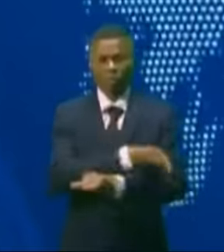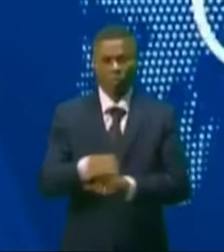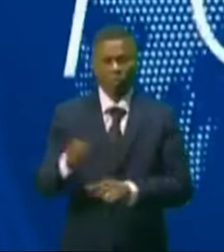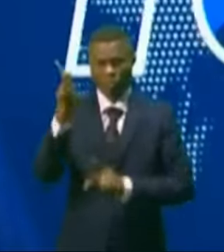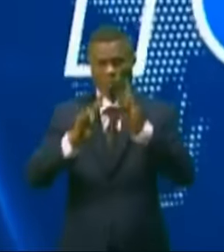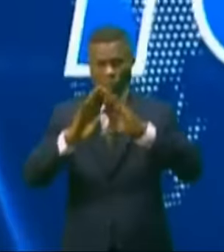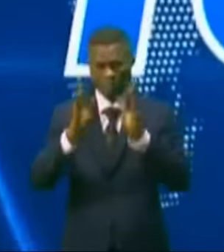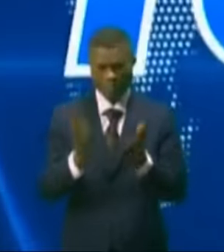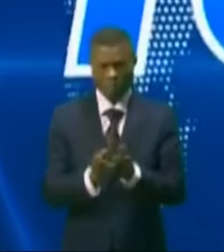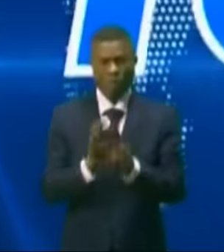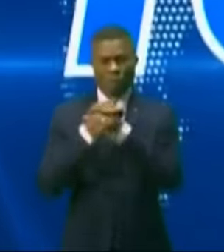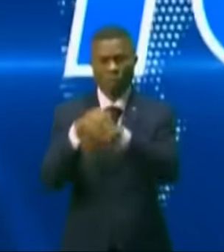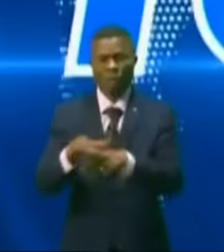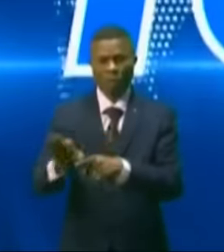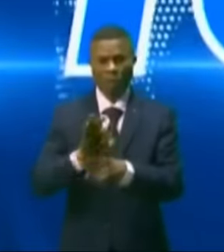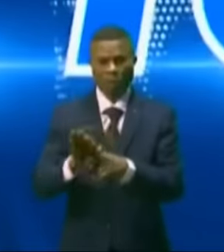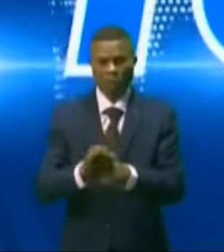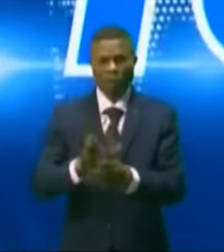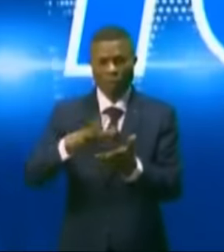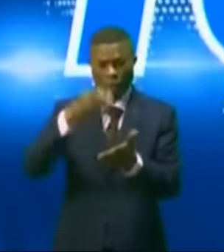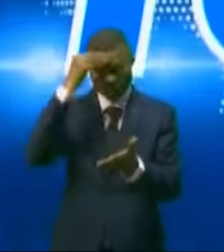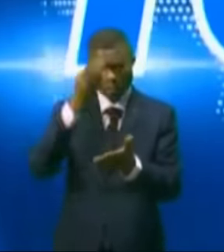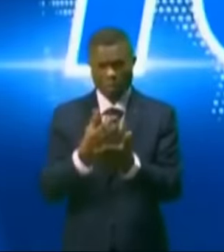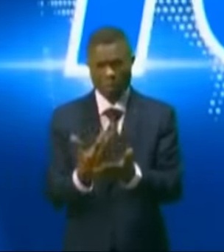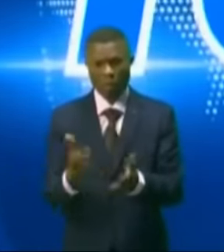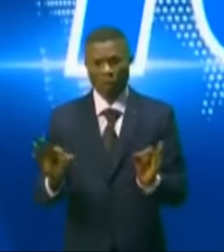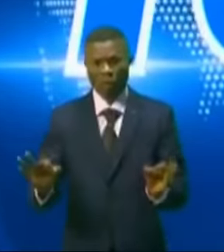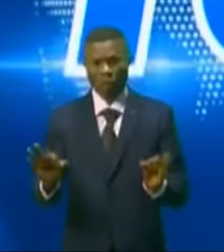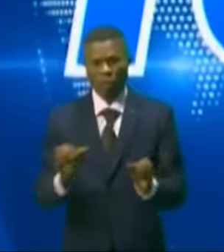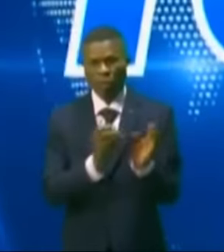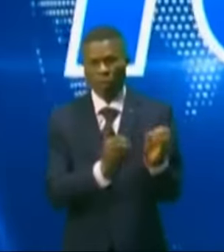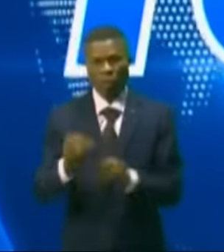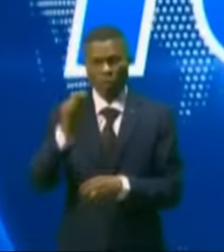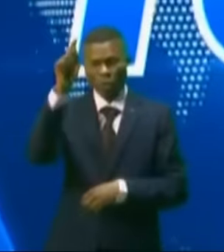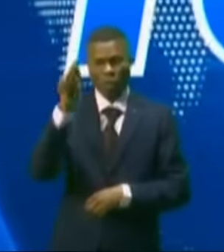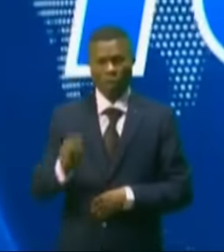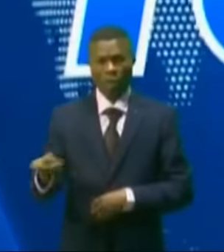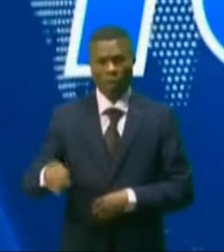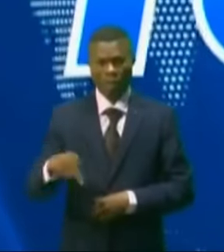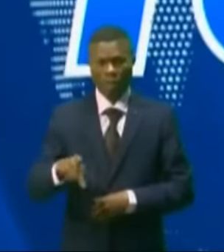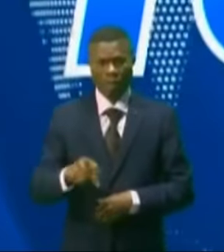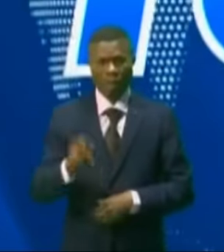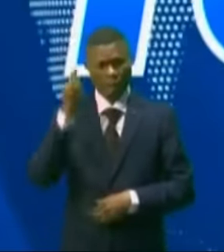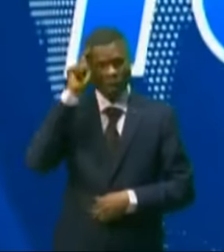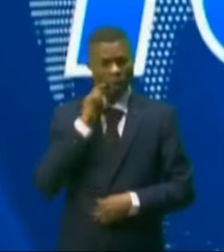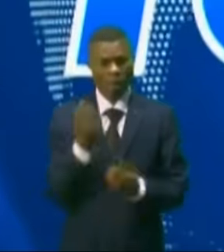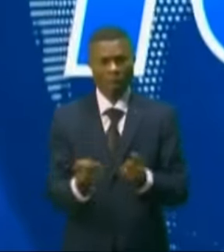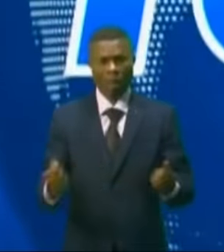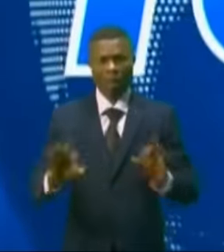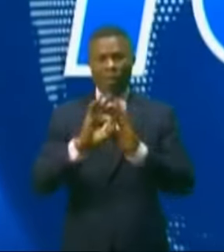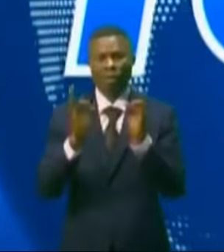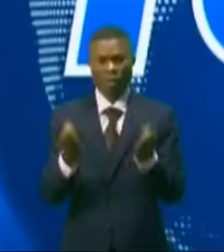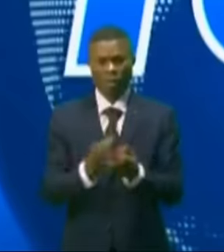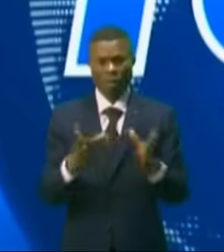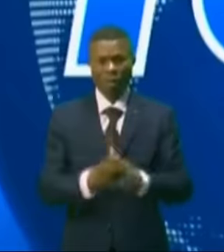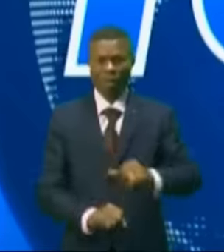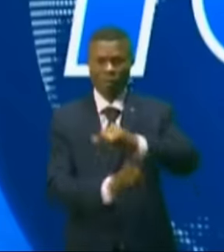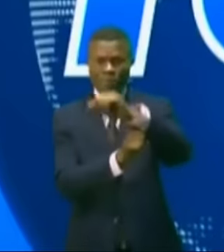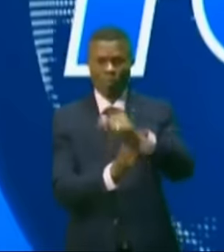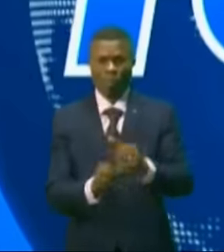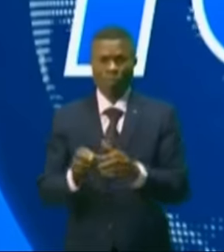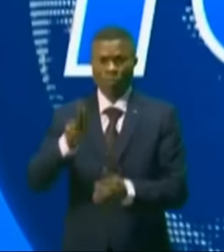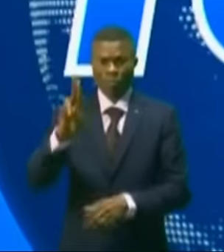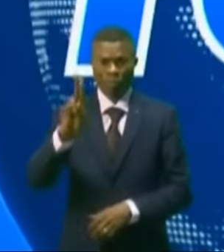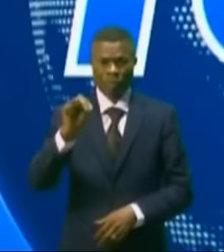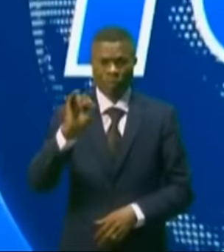publique sont en formation de redynamisation assise organisée par la division provinciale du genre Enfants et Familles avec l'appui de l'UNICEF.